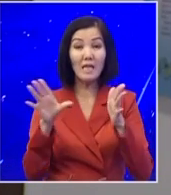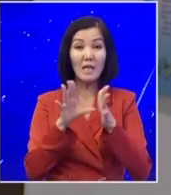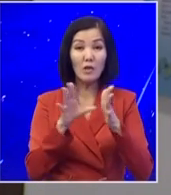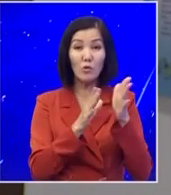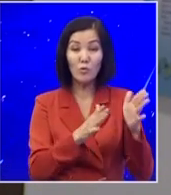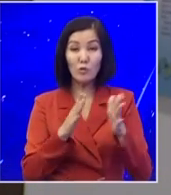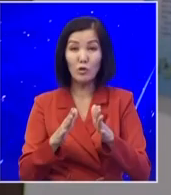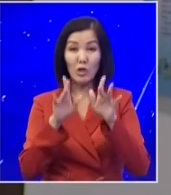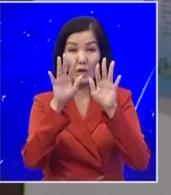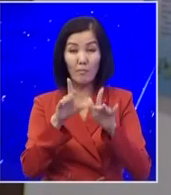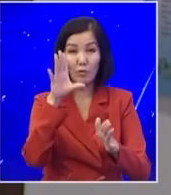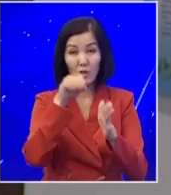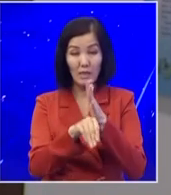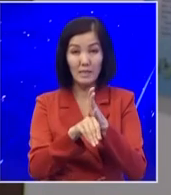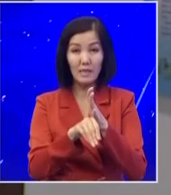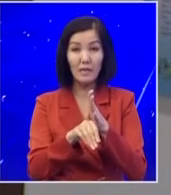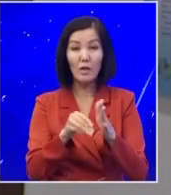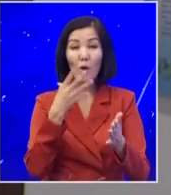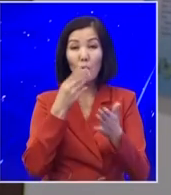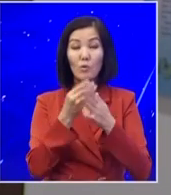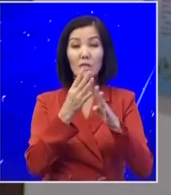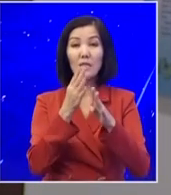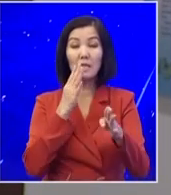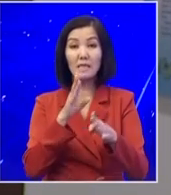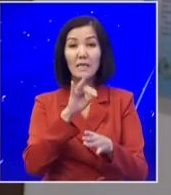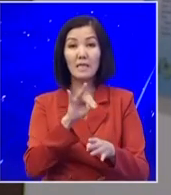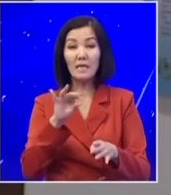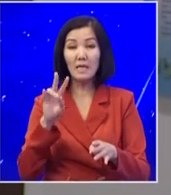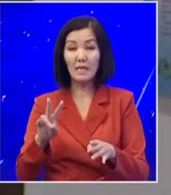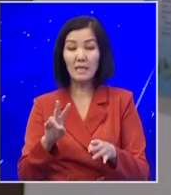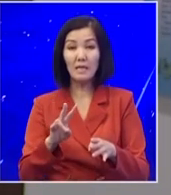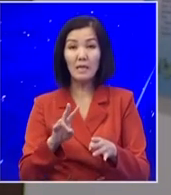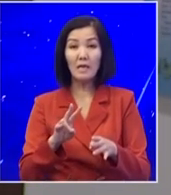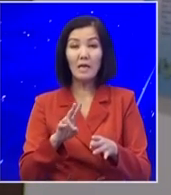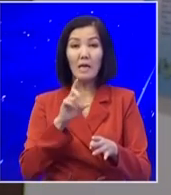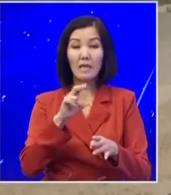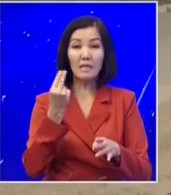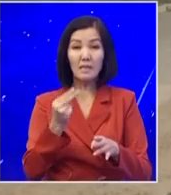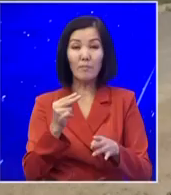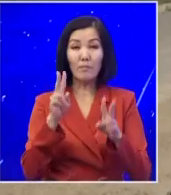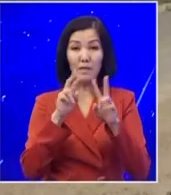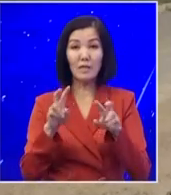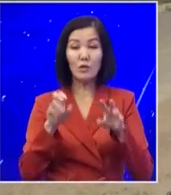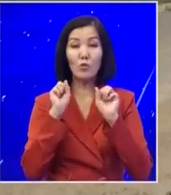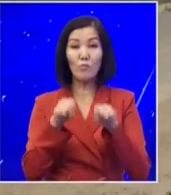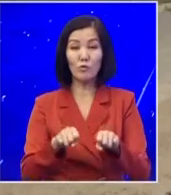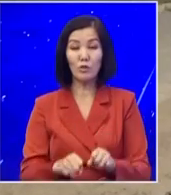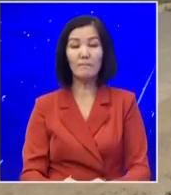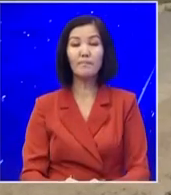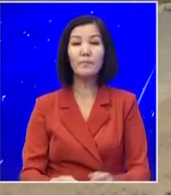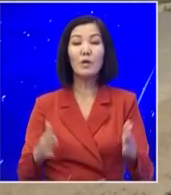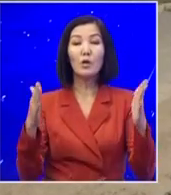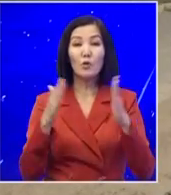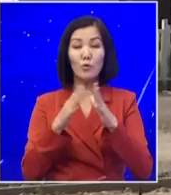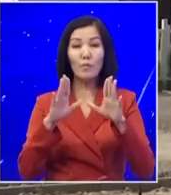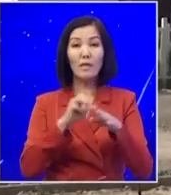жүйеде әрбір азамат өзінің кезегін ИИН немесе ЕЦП кілті арқылы тексере алады. Қысқасы, мемлекет баспанасымен